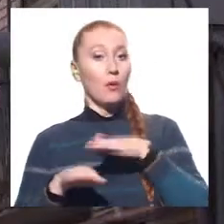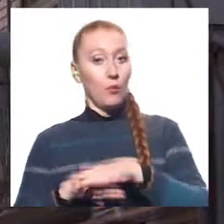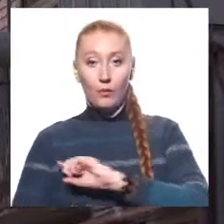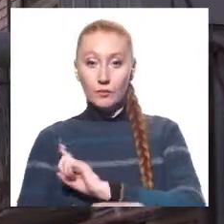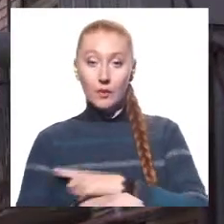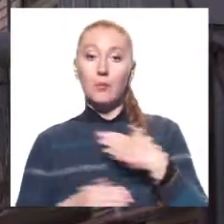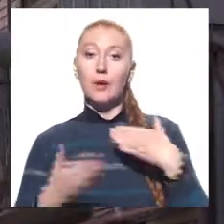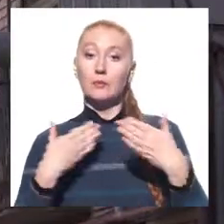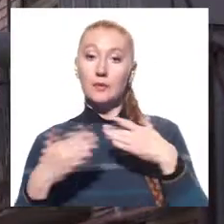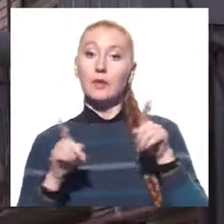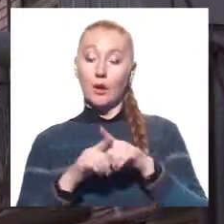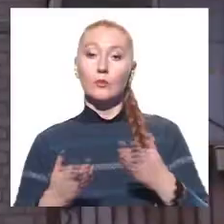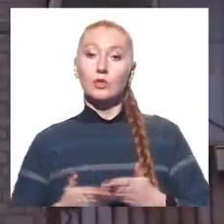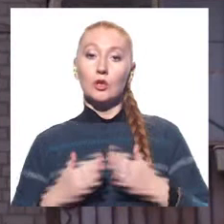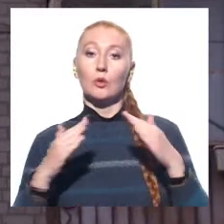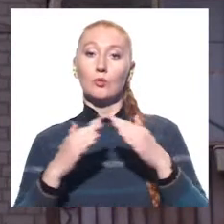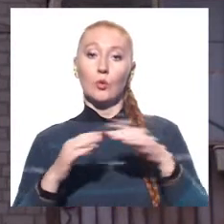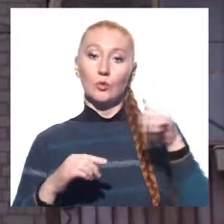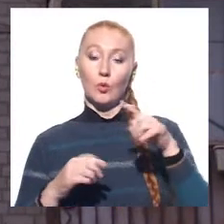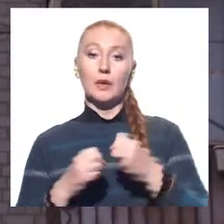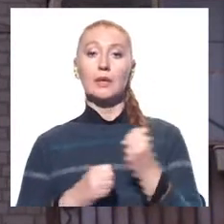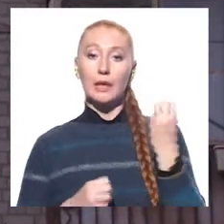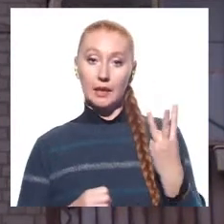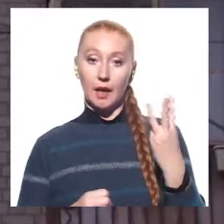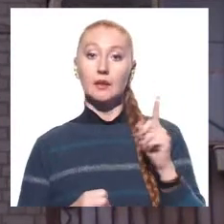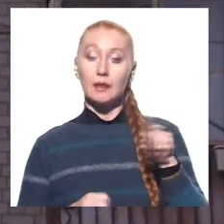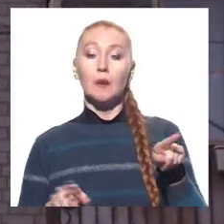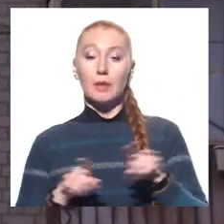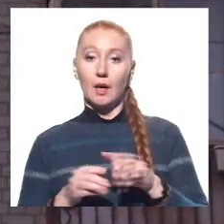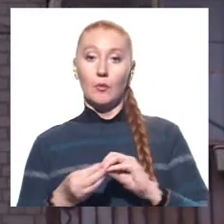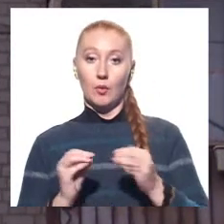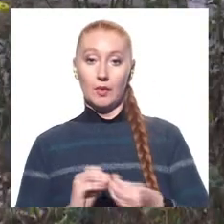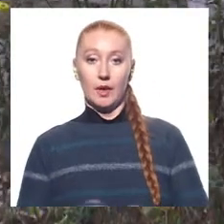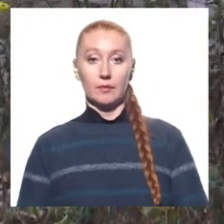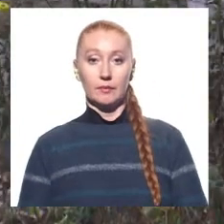потужність. Ми спілкувалися також із жителькою будинку номер 13. Там така ж проблема.